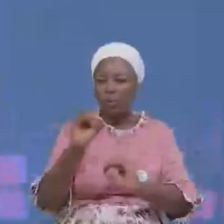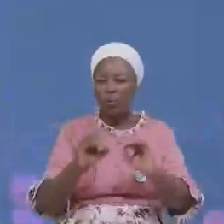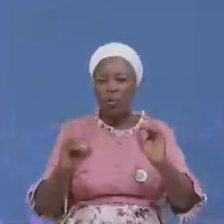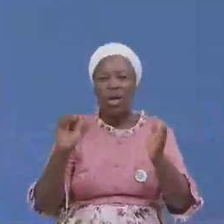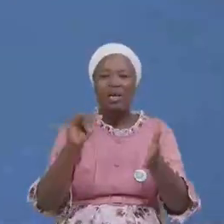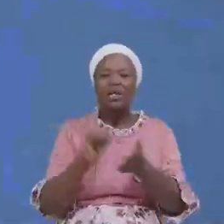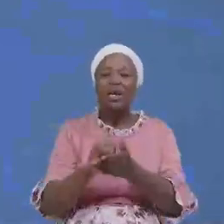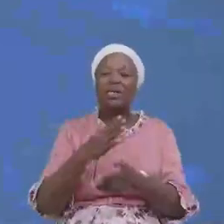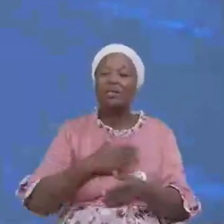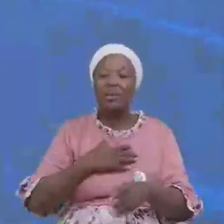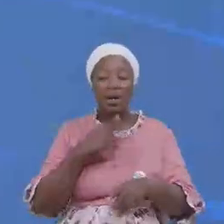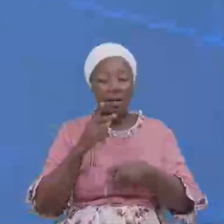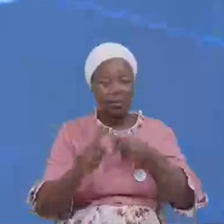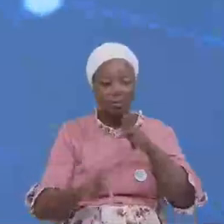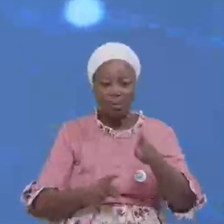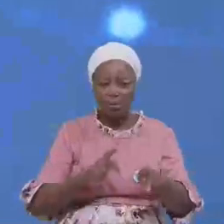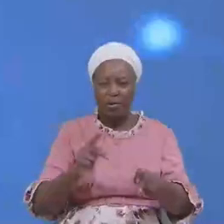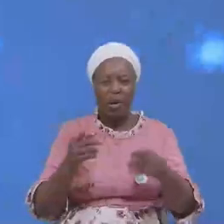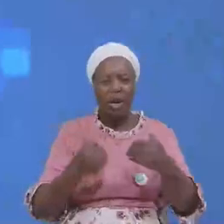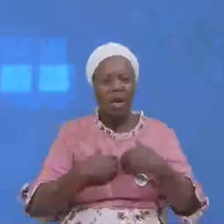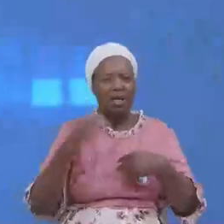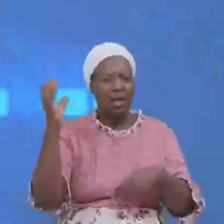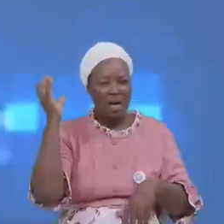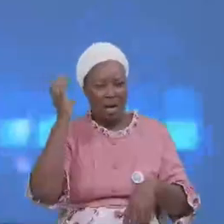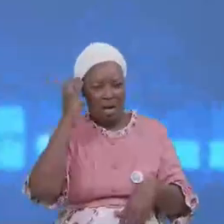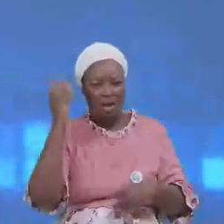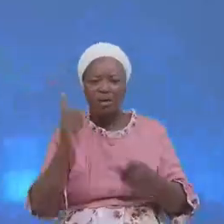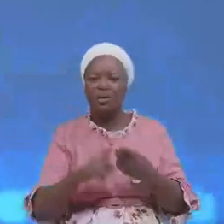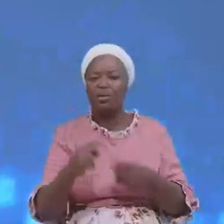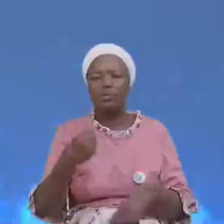81. Psaume 81, 13.